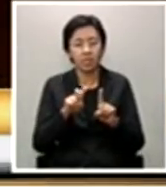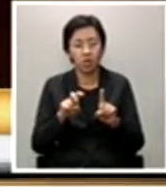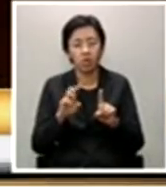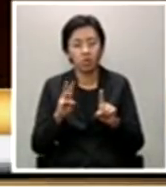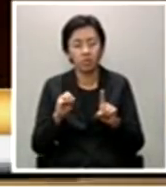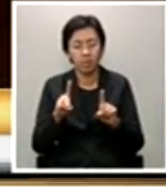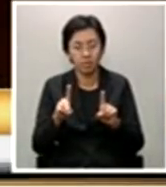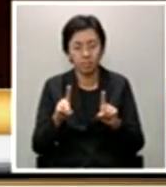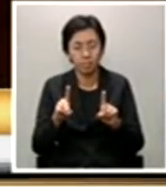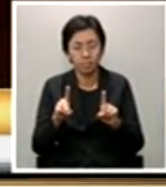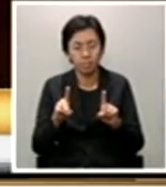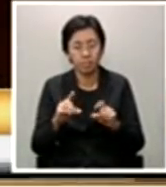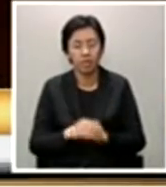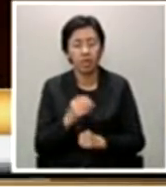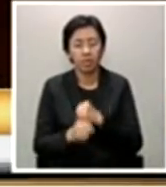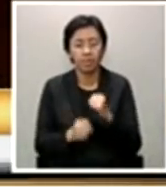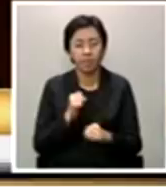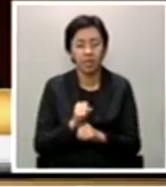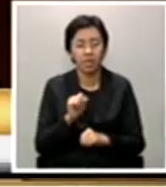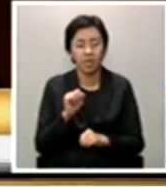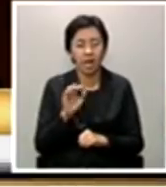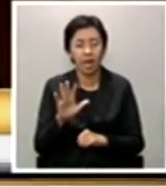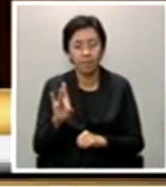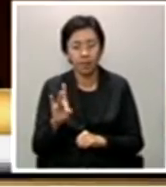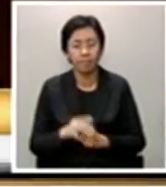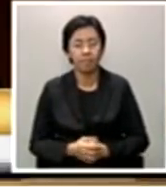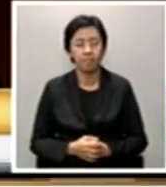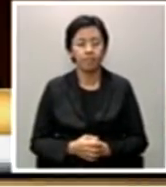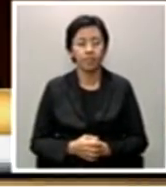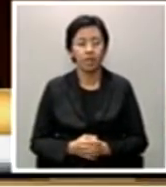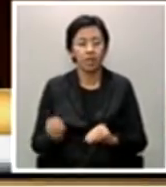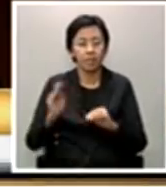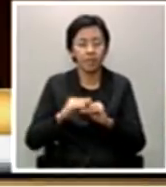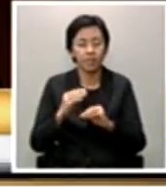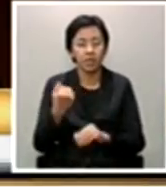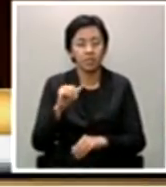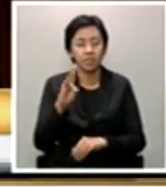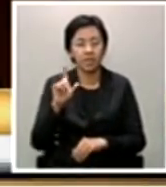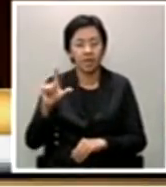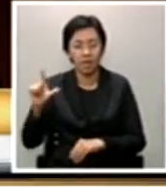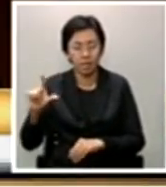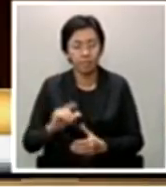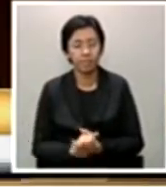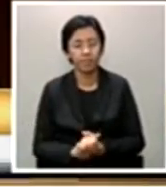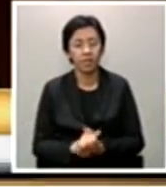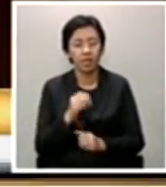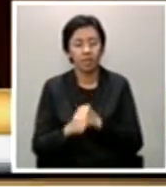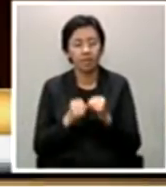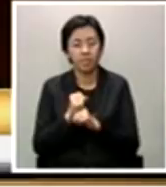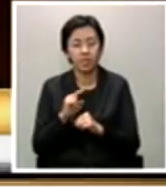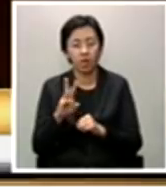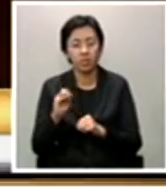1,261 ปี58ขึ้นมาเป็น17ล้านล้านเมื่อปีสิ้นปี